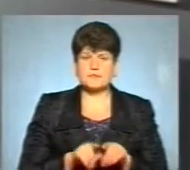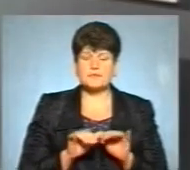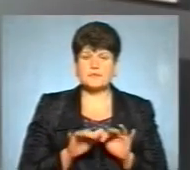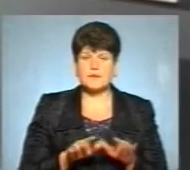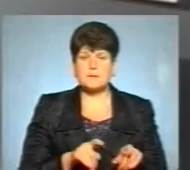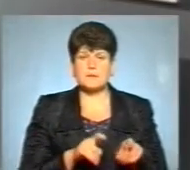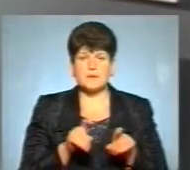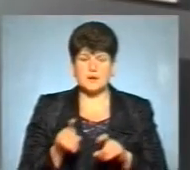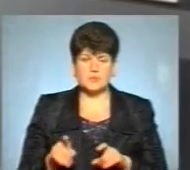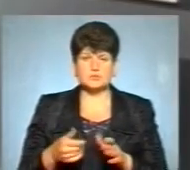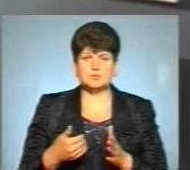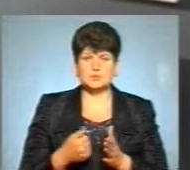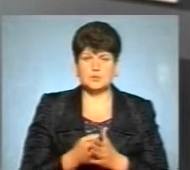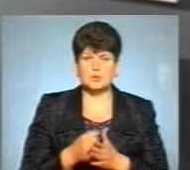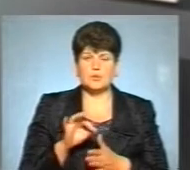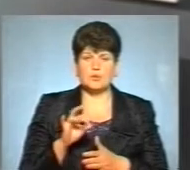переходу до